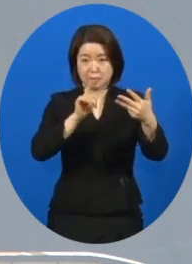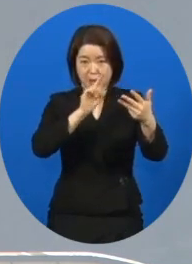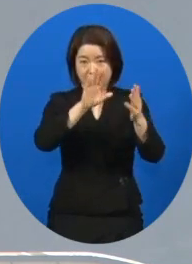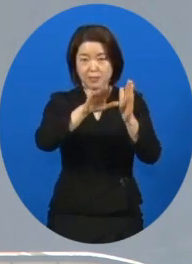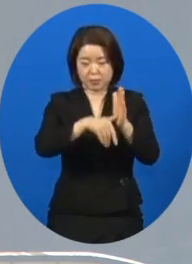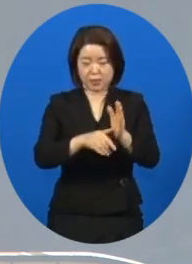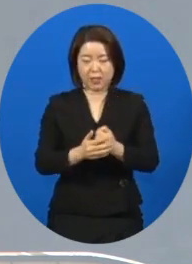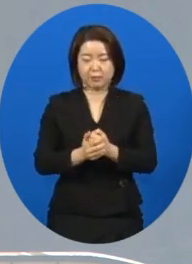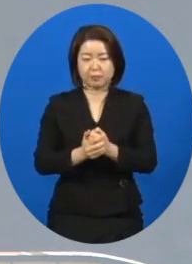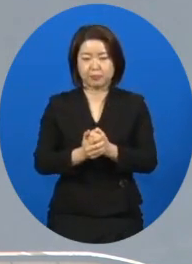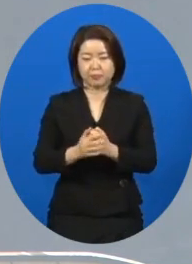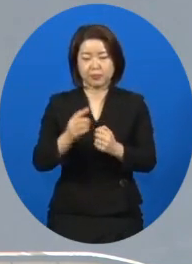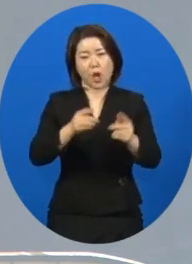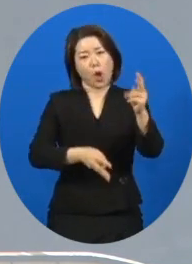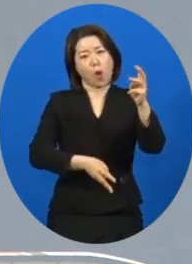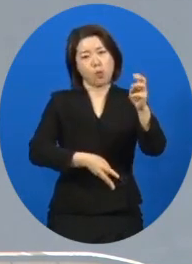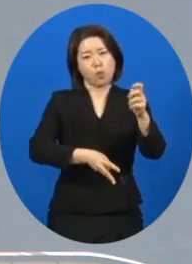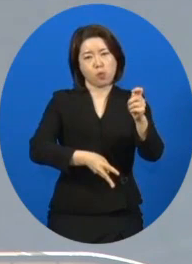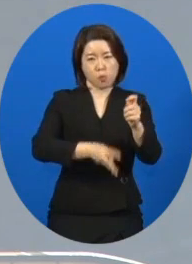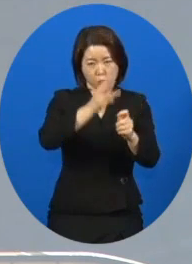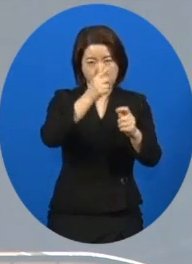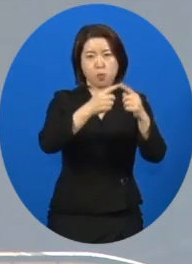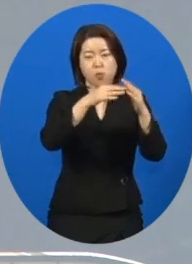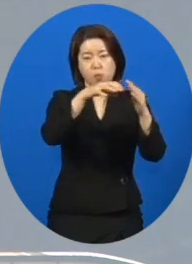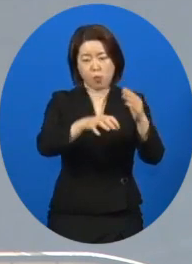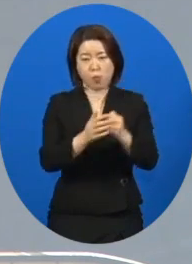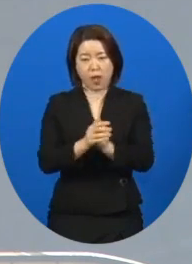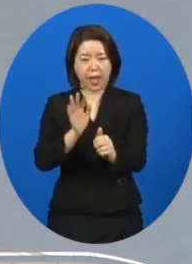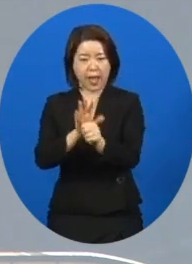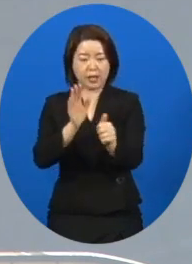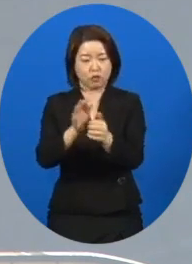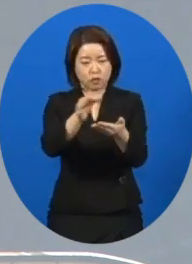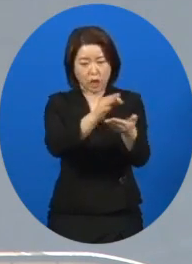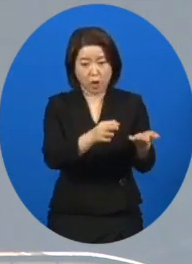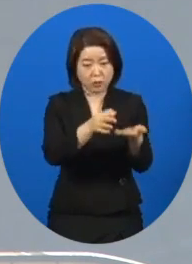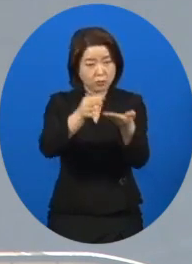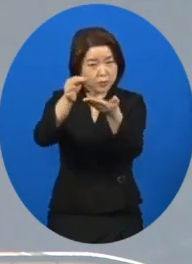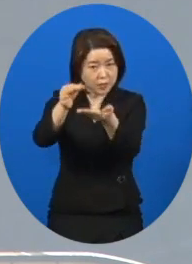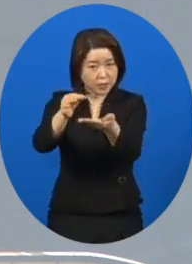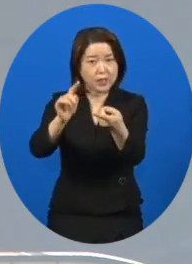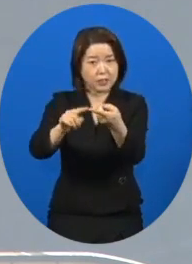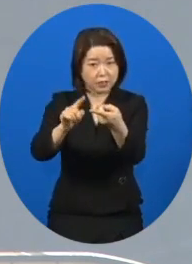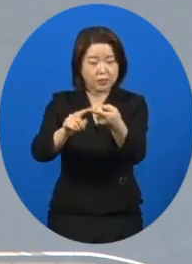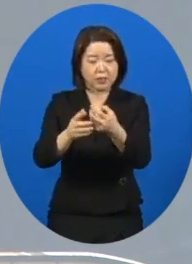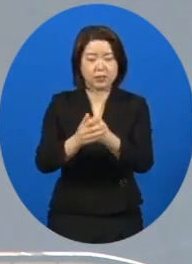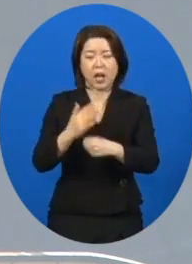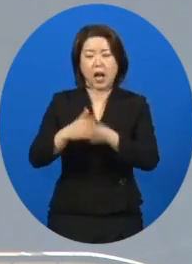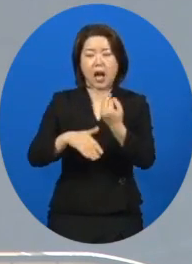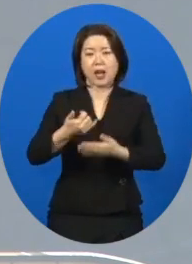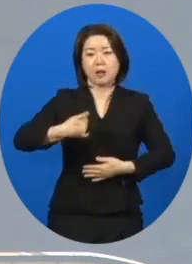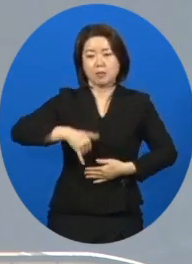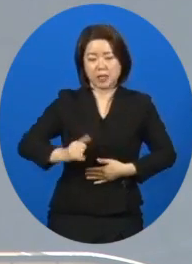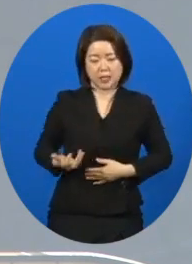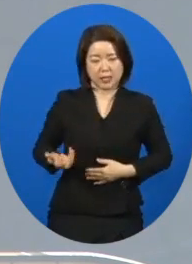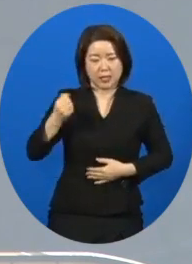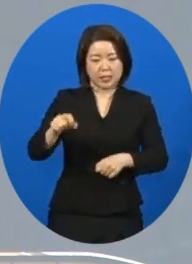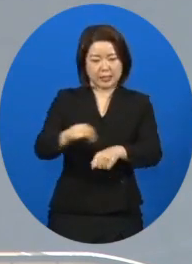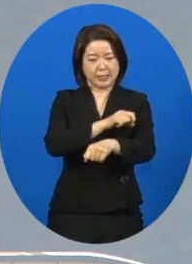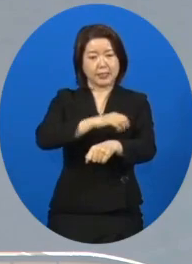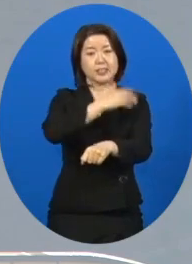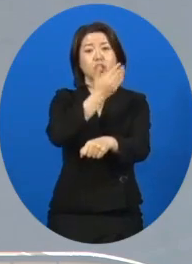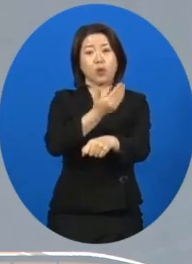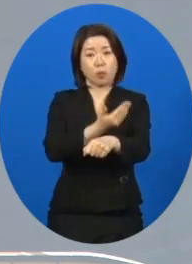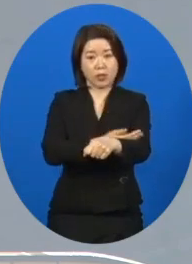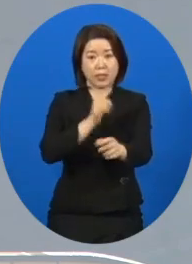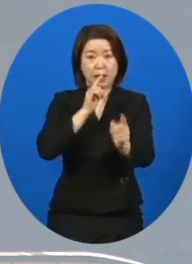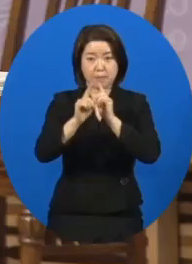사도 바울은 고린도 교회에 구제 헌금을 하는 것이 하나님의 자녀들이 누리는 특권이라